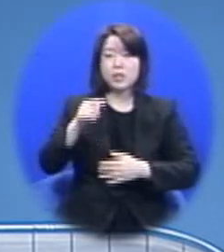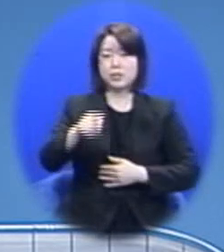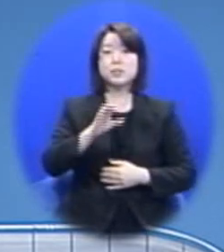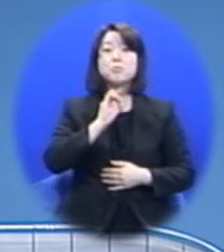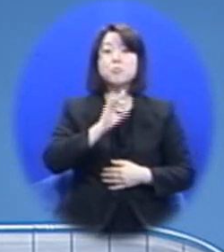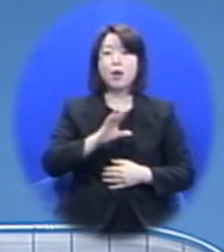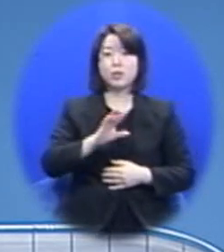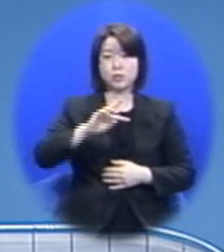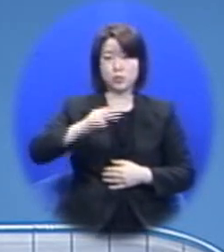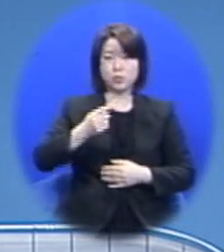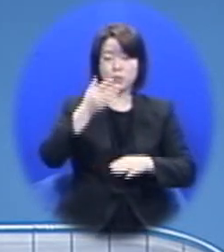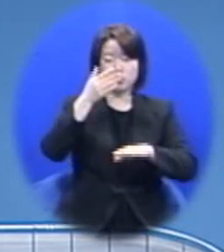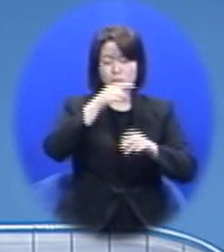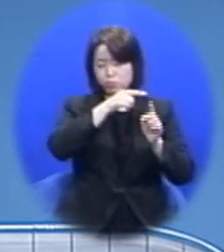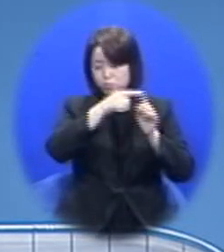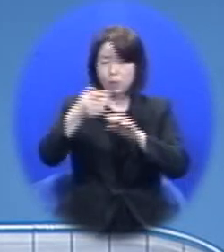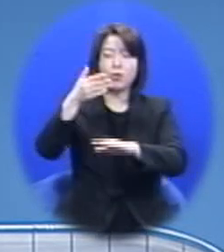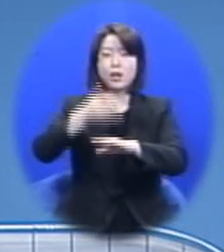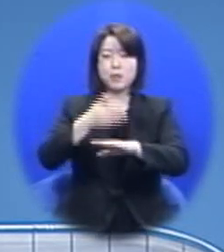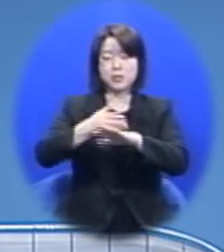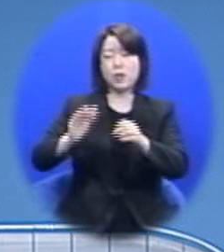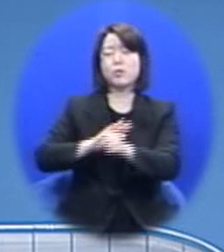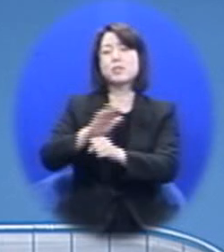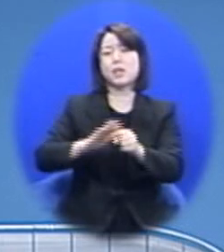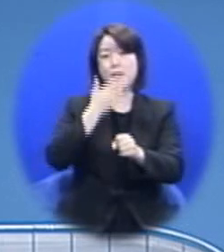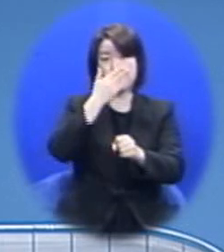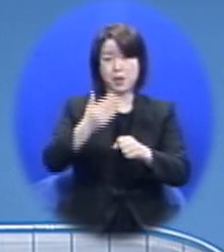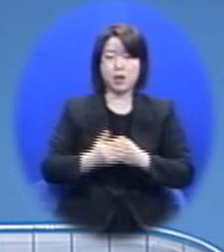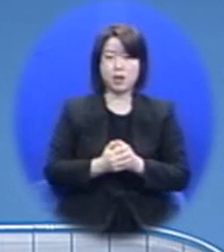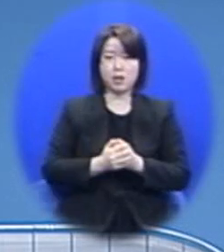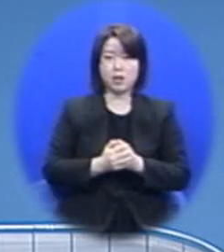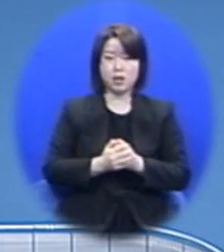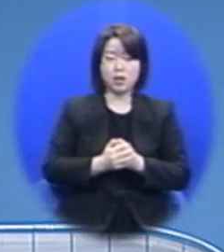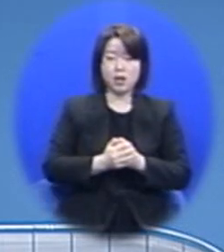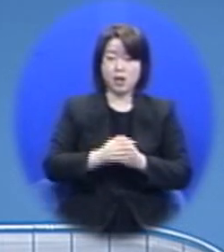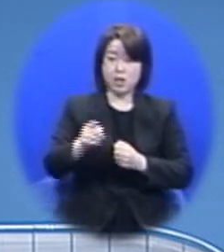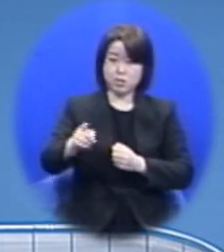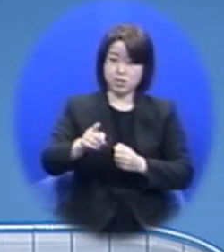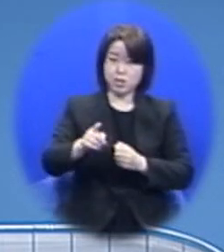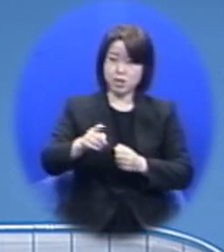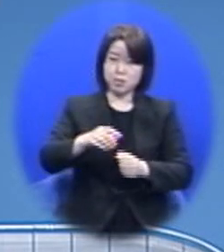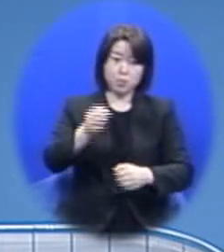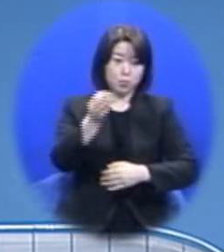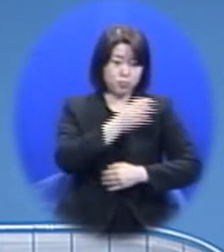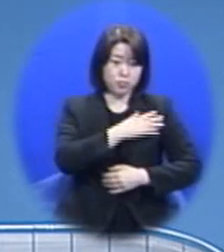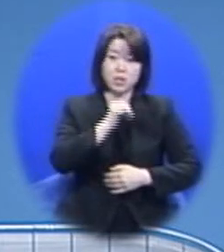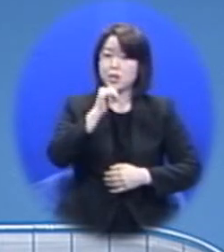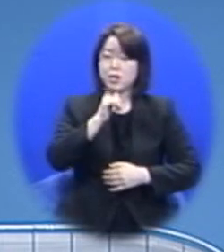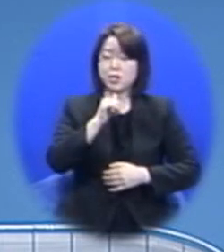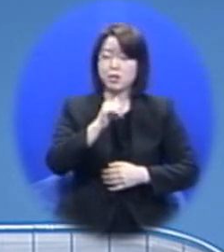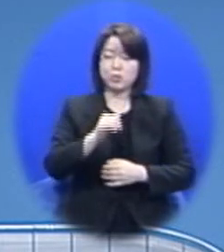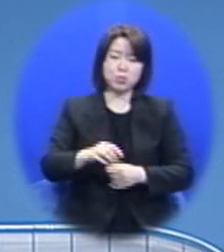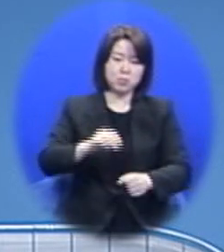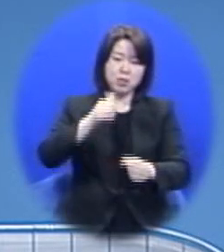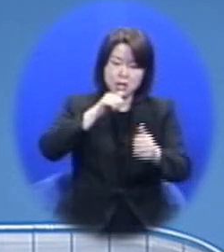무조건 감사했고 사랑했어요. 잘나고 못나고 우리에게는 그런 거